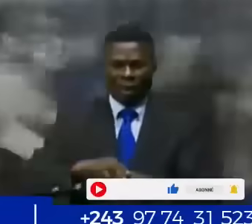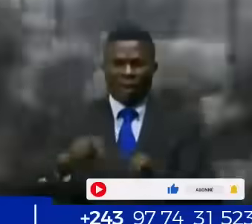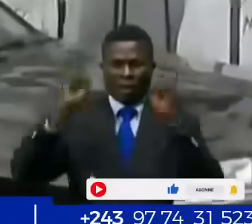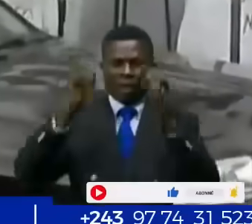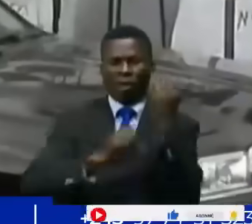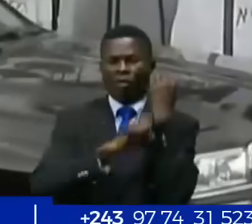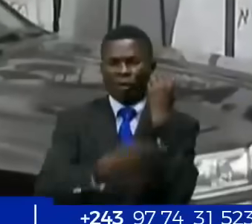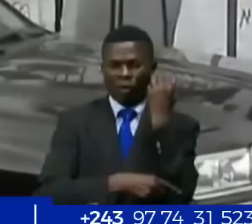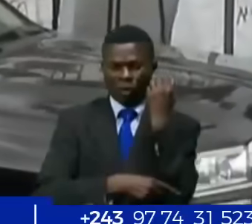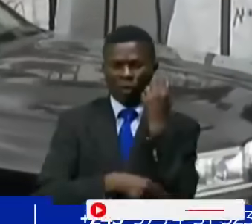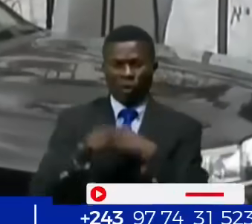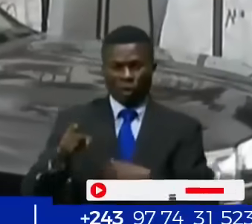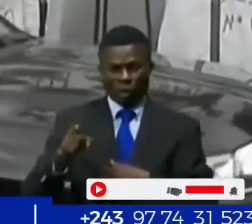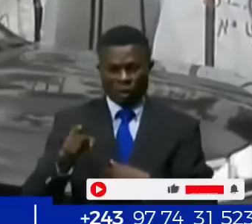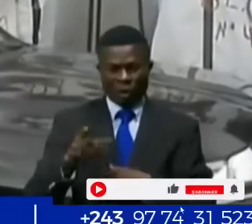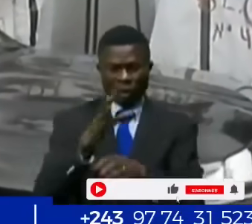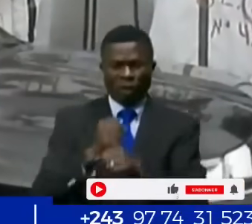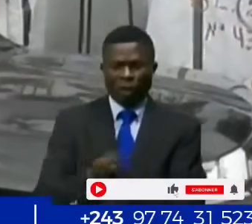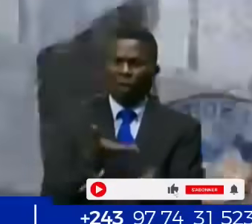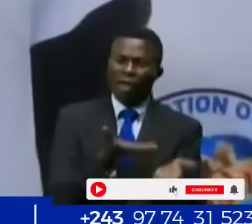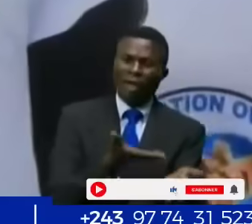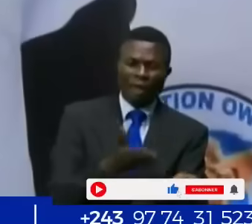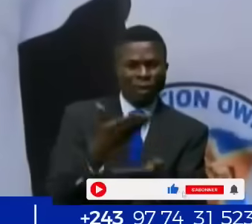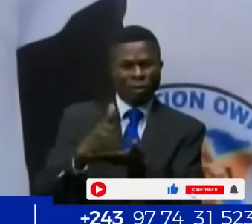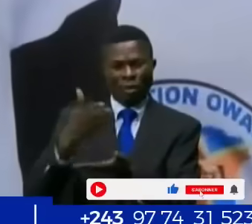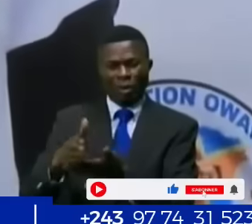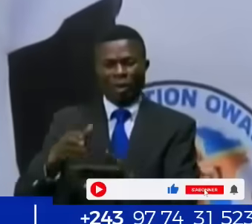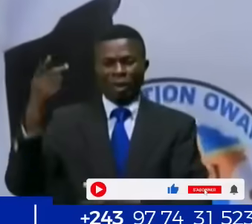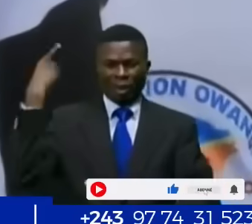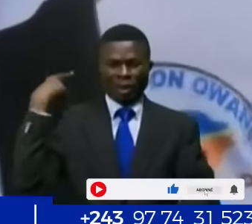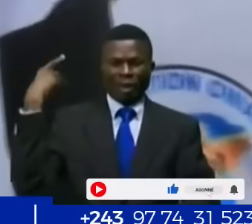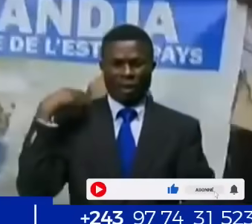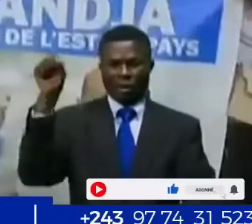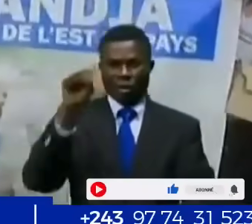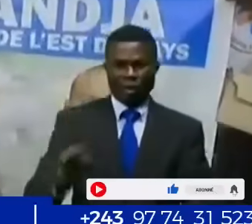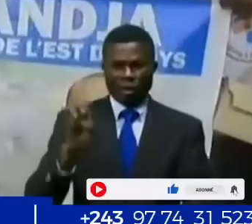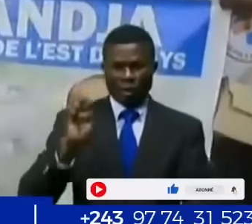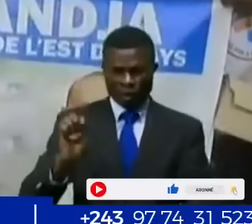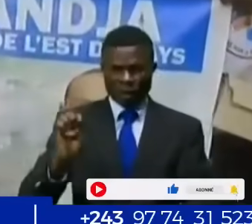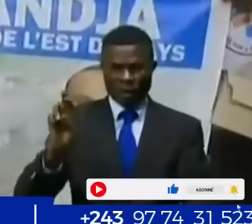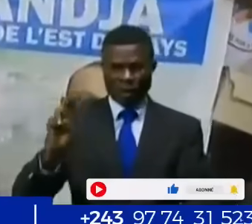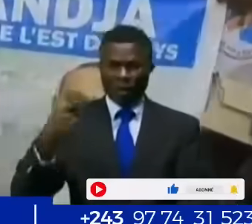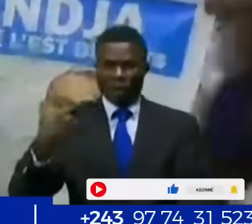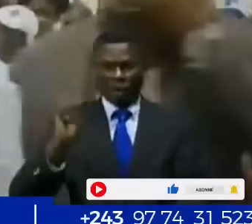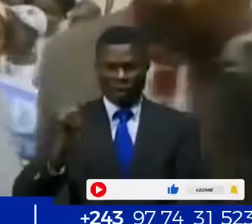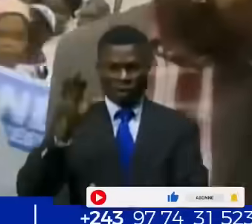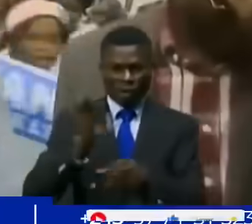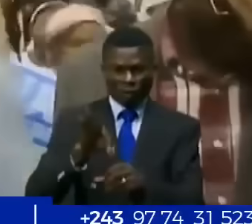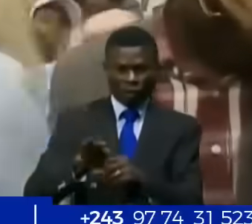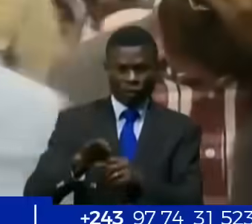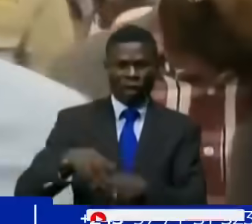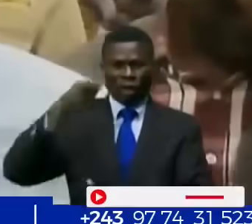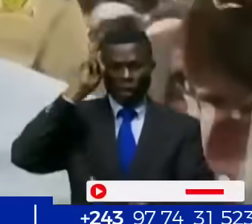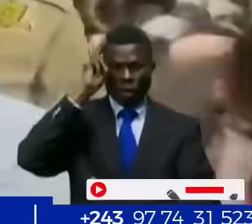province du Nord Kivu, ont bénéficié de l'assistance de l'honorable Serge Ouandja, élu du Haut-Katanga. L'accueil offert